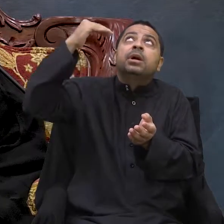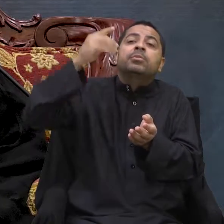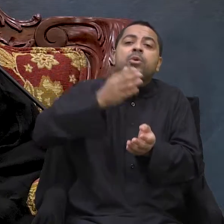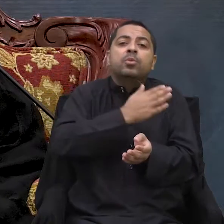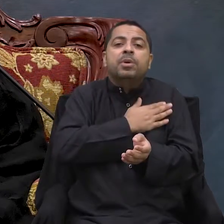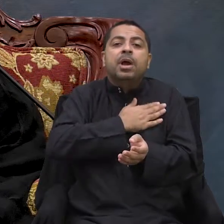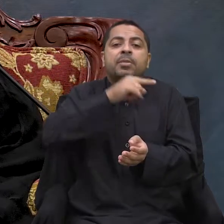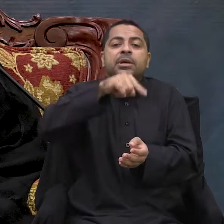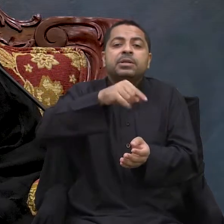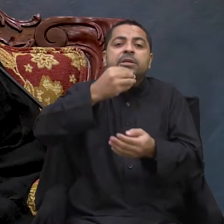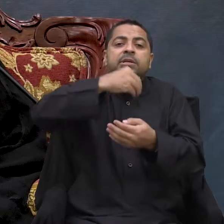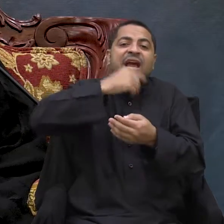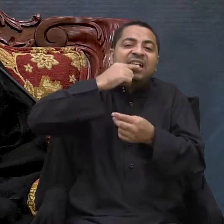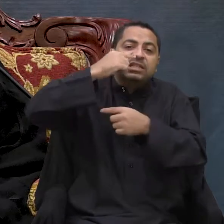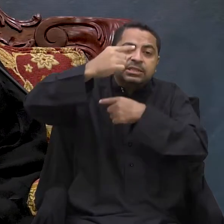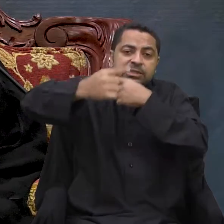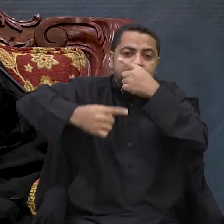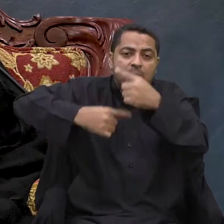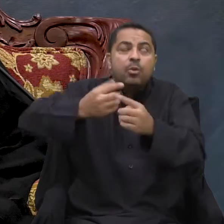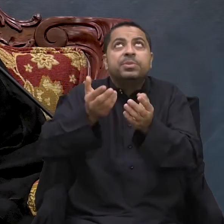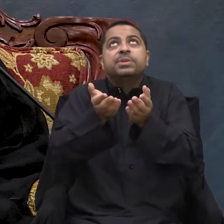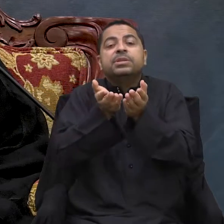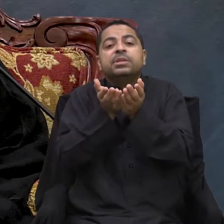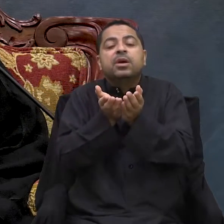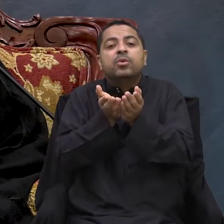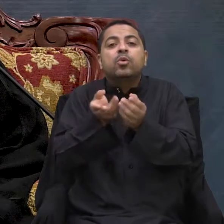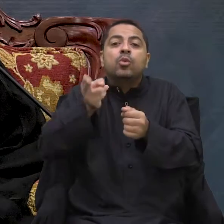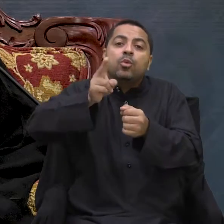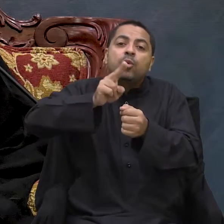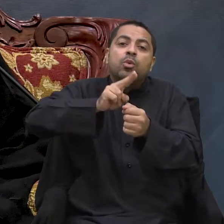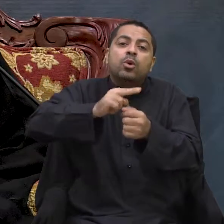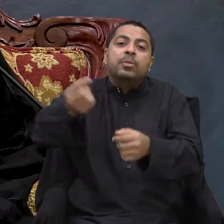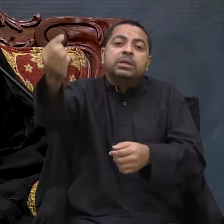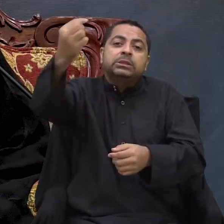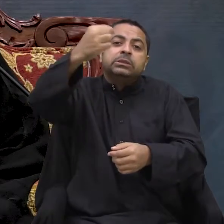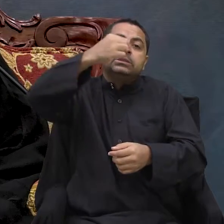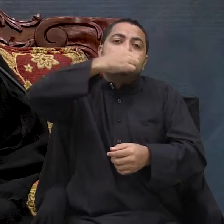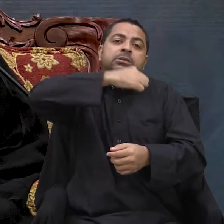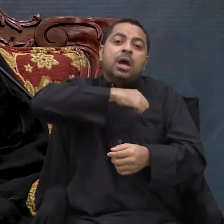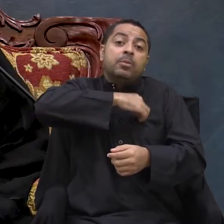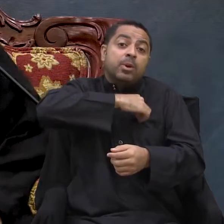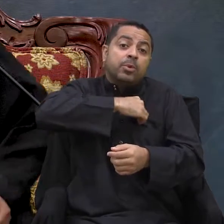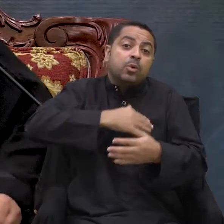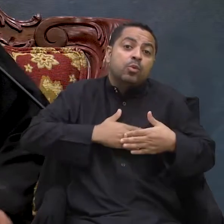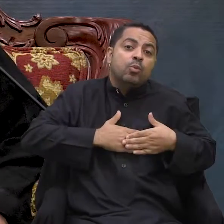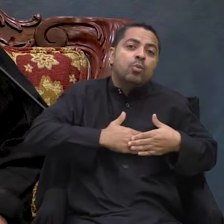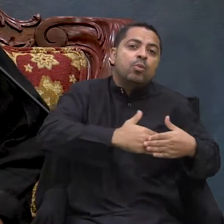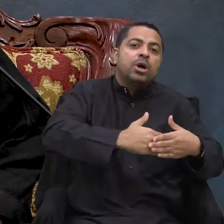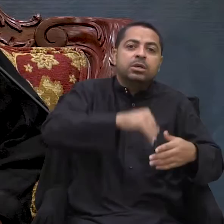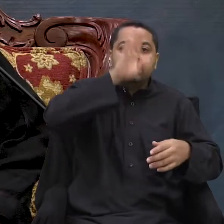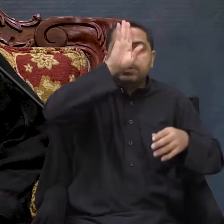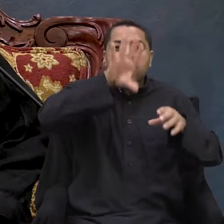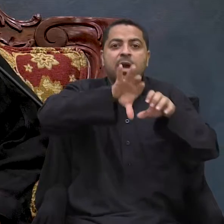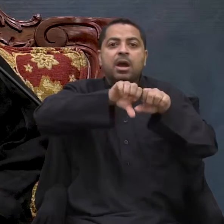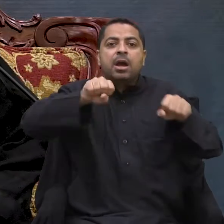المجالس، وممن تنفذ إلى أعماقهم محبة الحسين